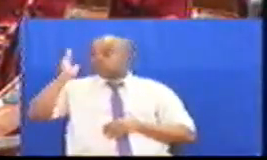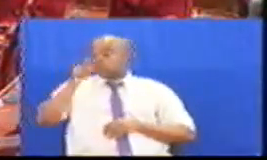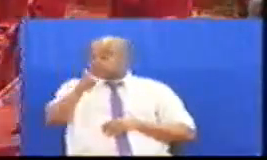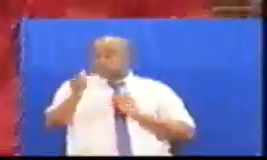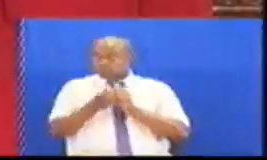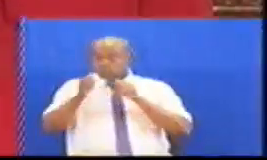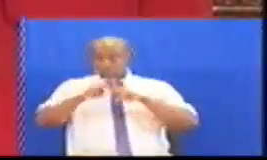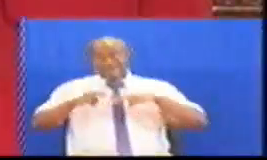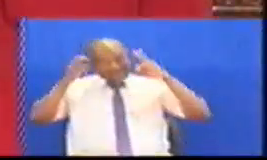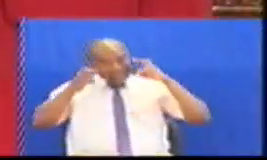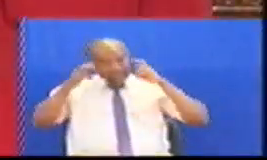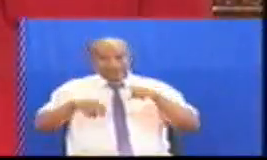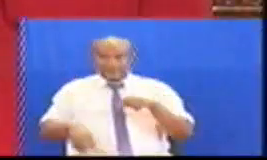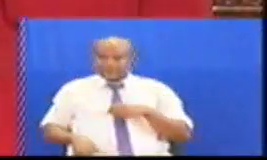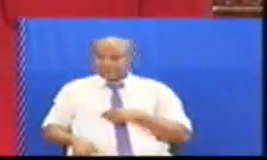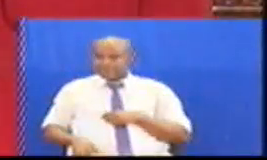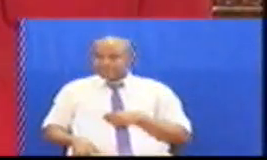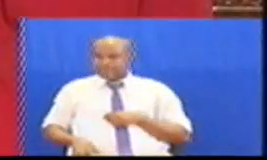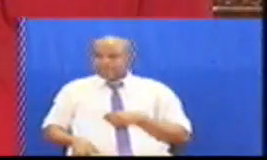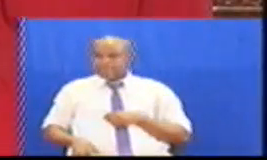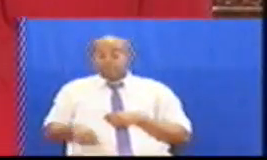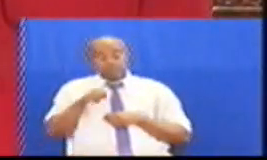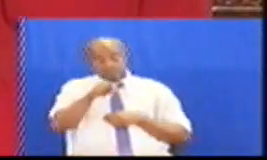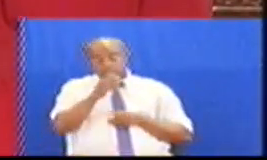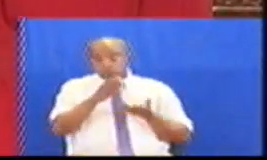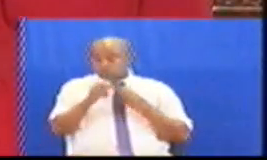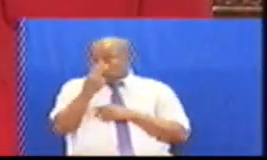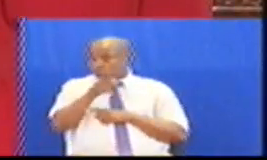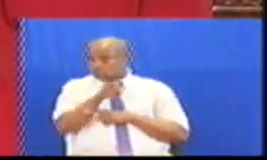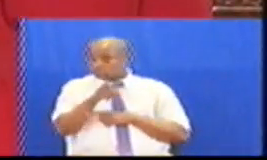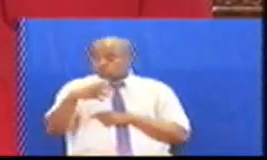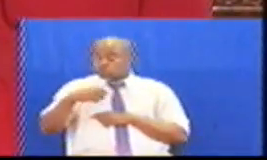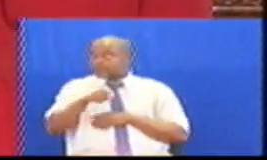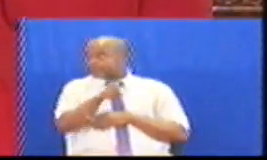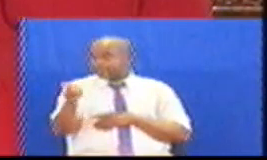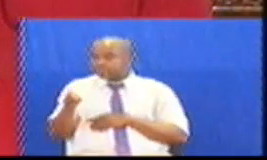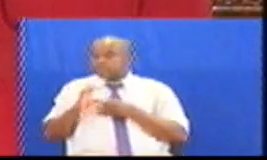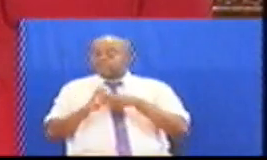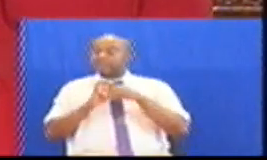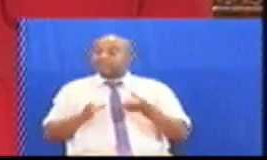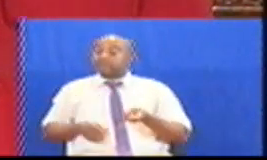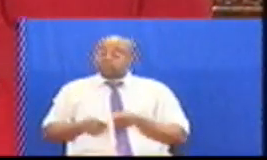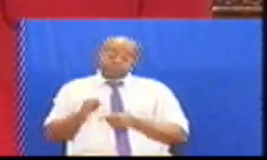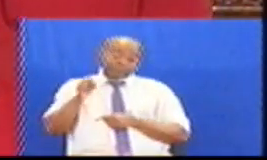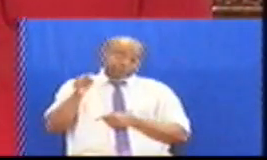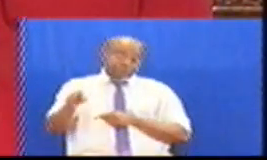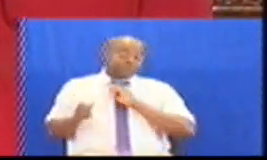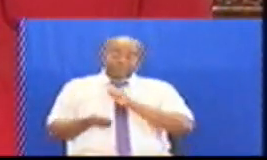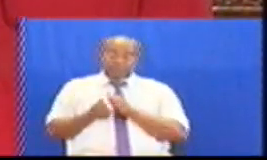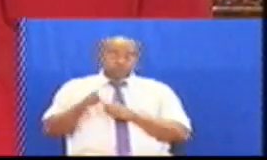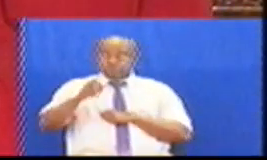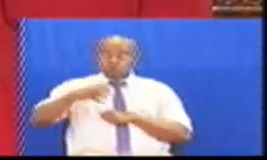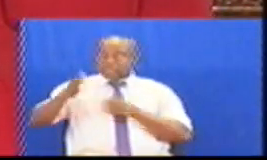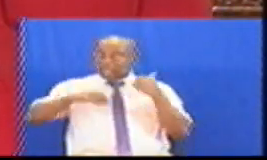tukalitafakari, ili tuone namna ambavyo na wizara hii itashiriki, kwa sababu jambo hili sio la Wizara ya